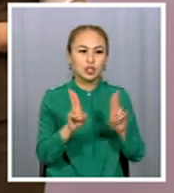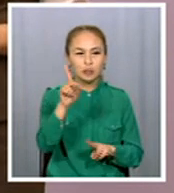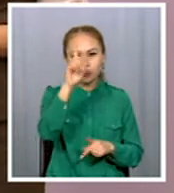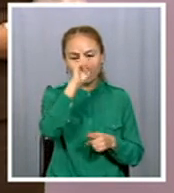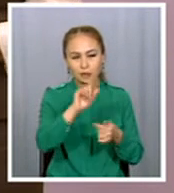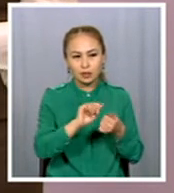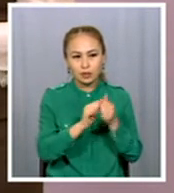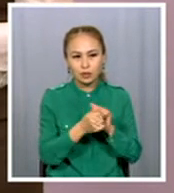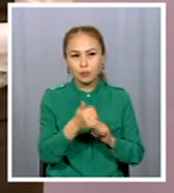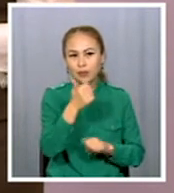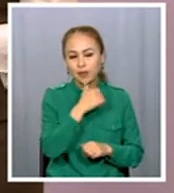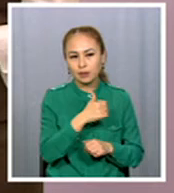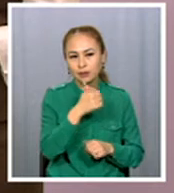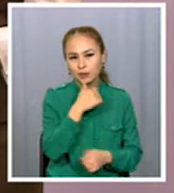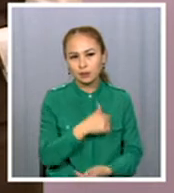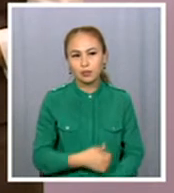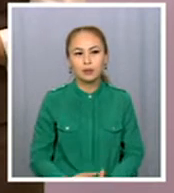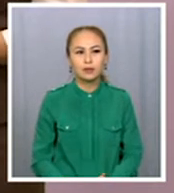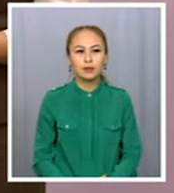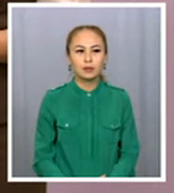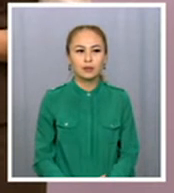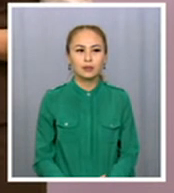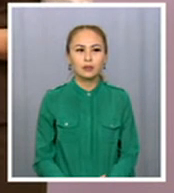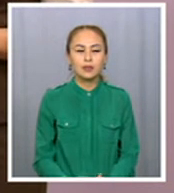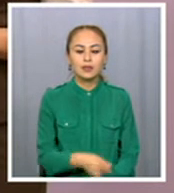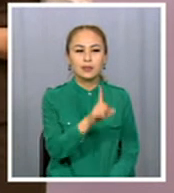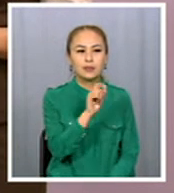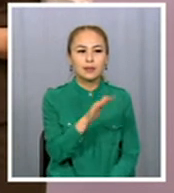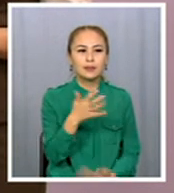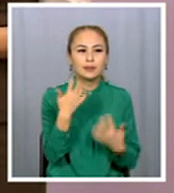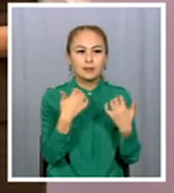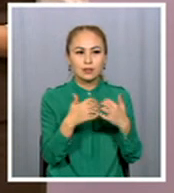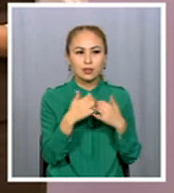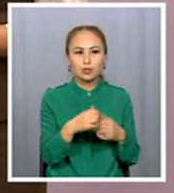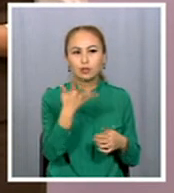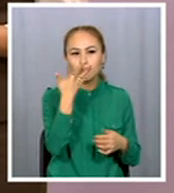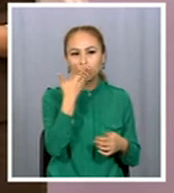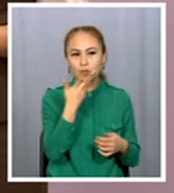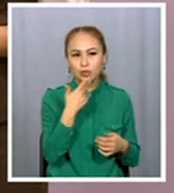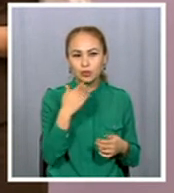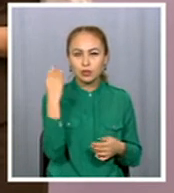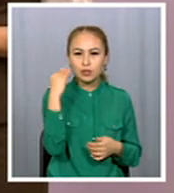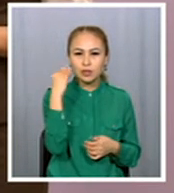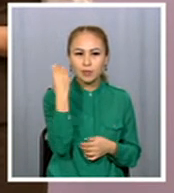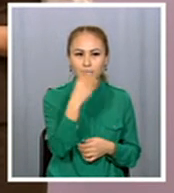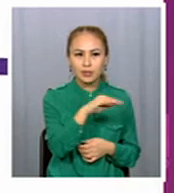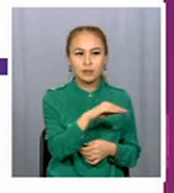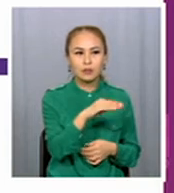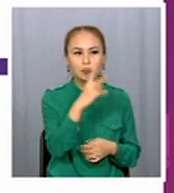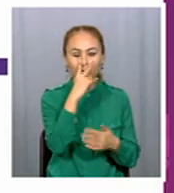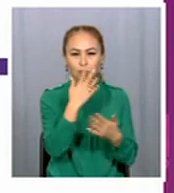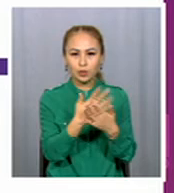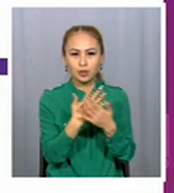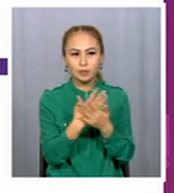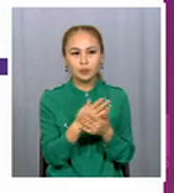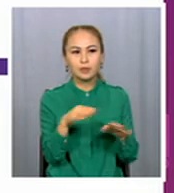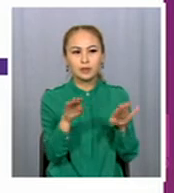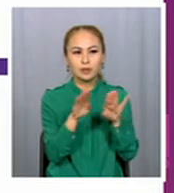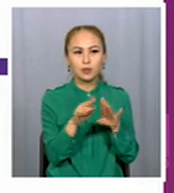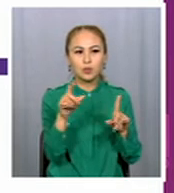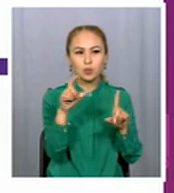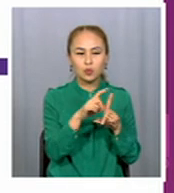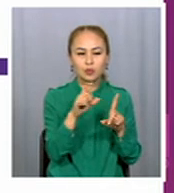түсіріп алайық. Заттың сынын, түртісін, сапасын,